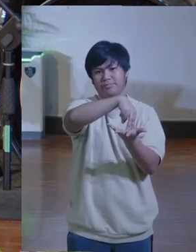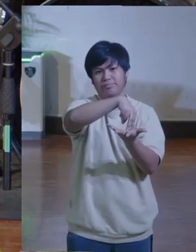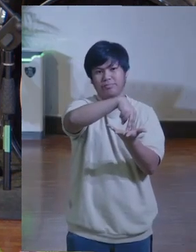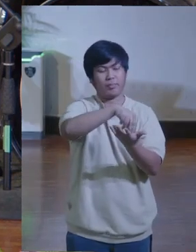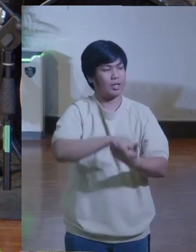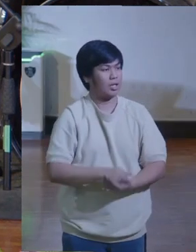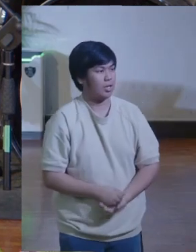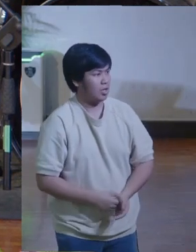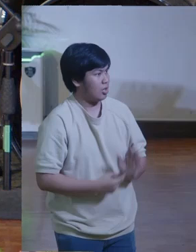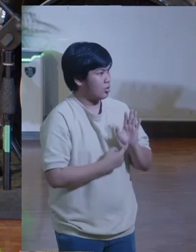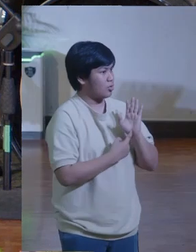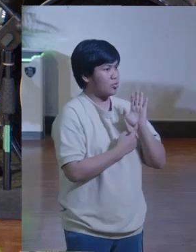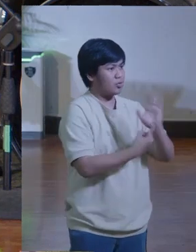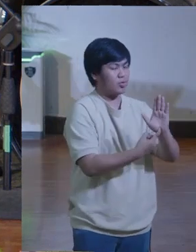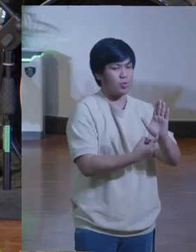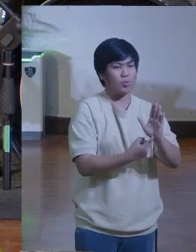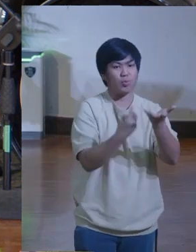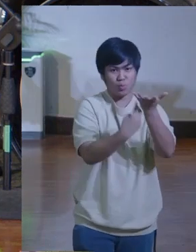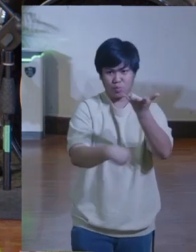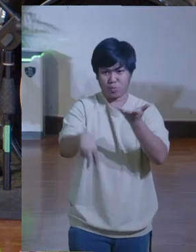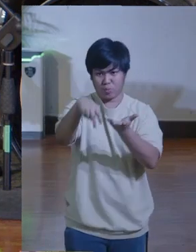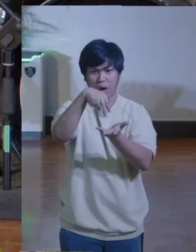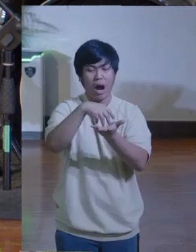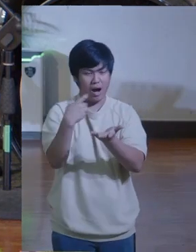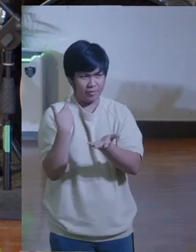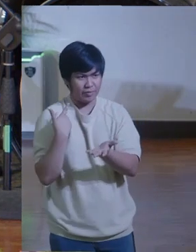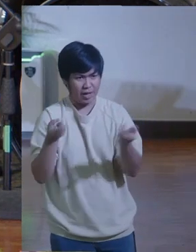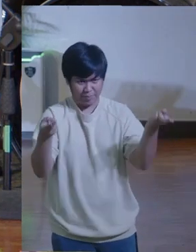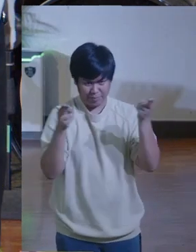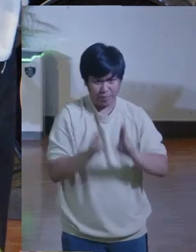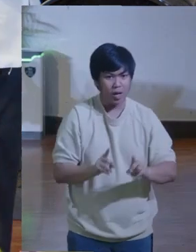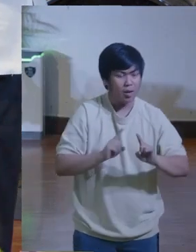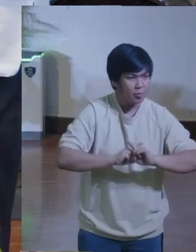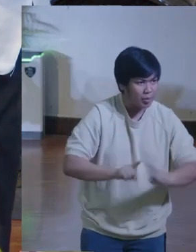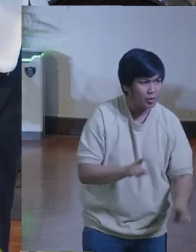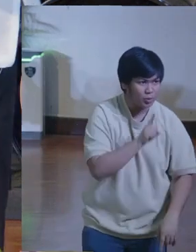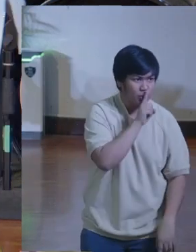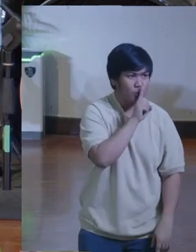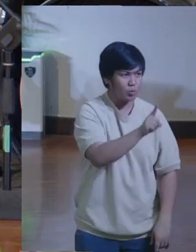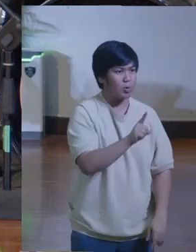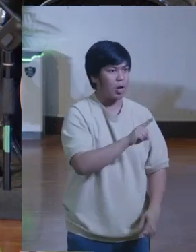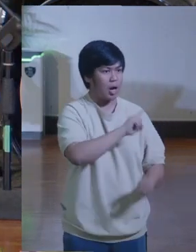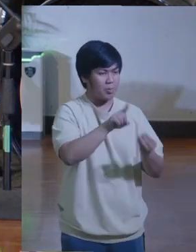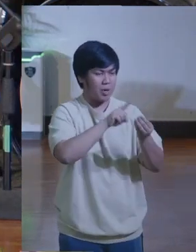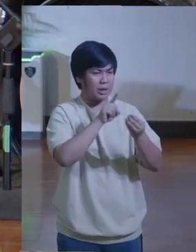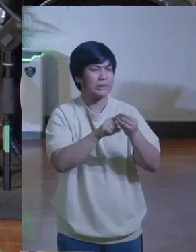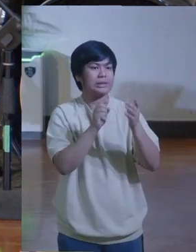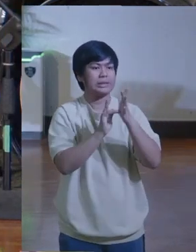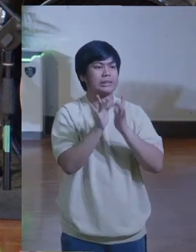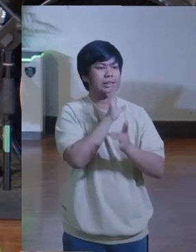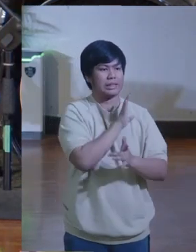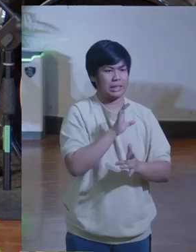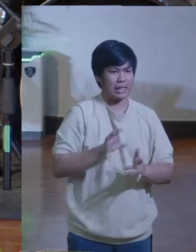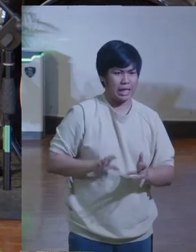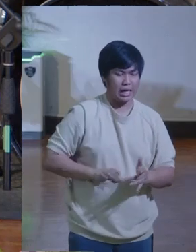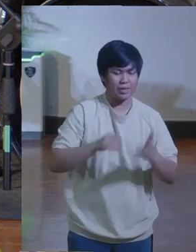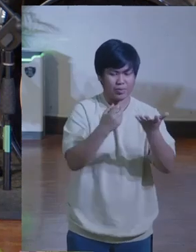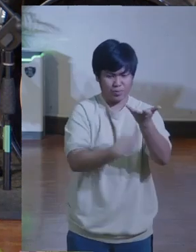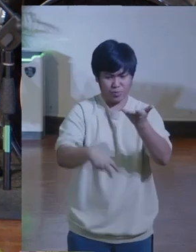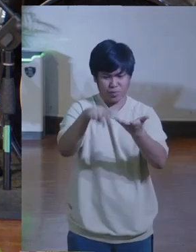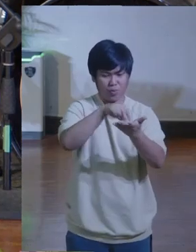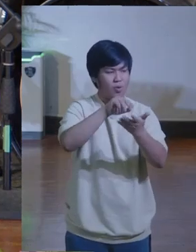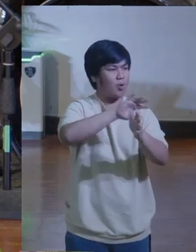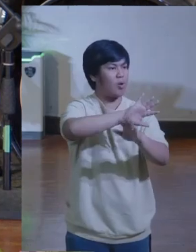Ito po is a reference to the resurrection, pero totoo din po sa pagkabuhay niya na maguli ng lahat ng patay